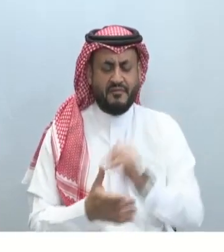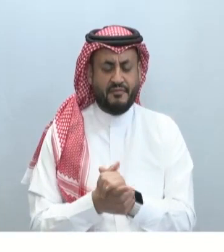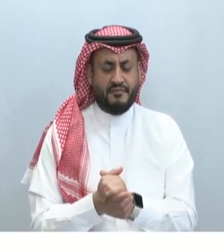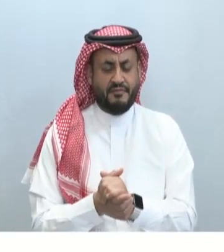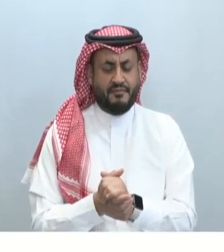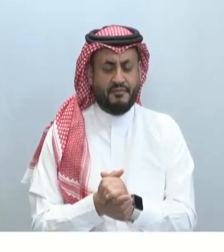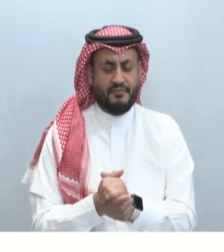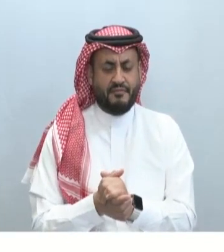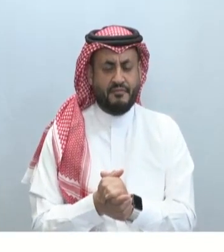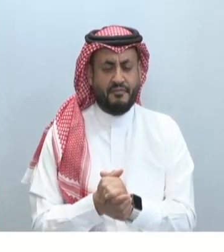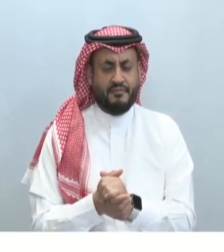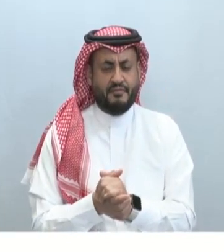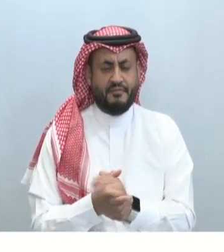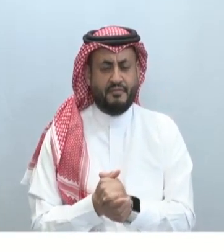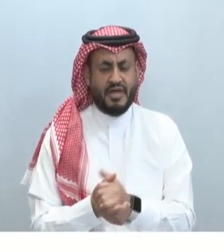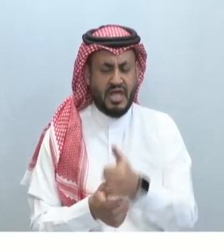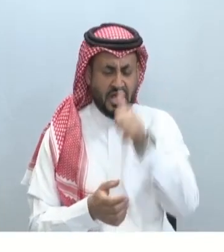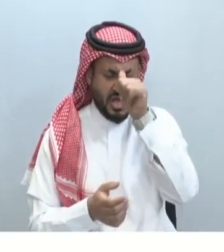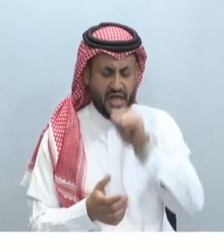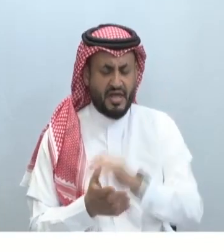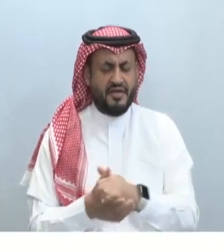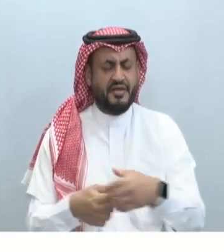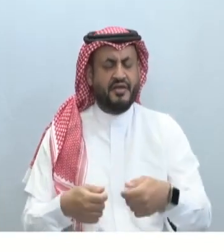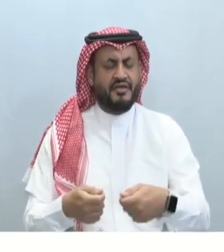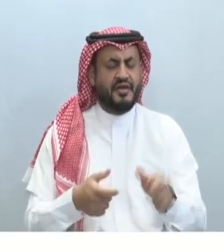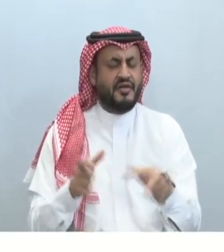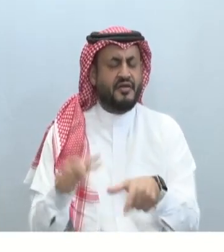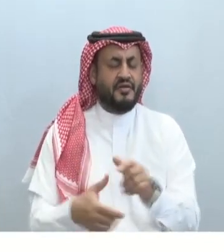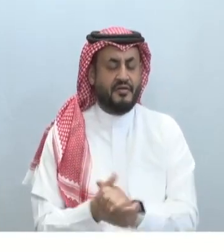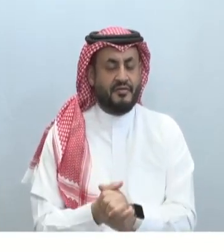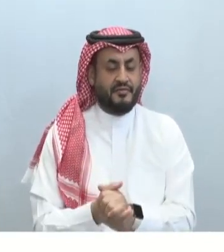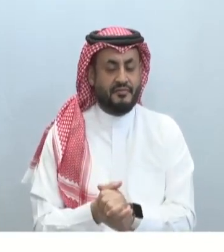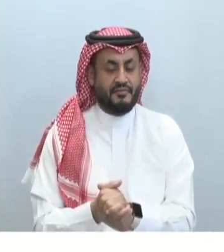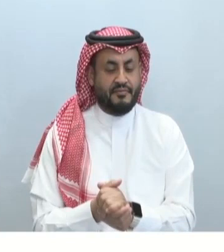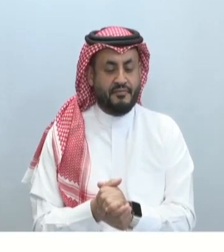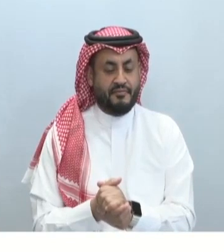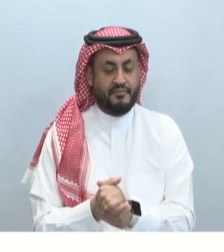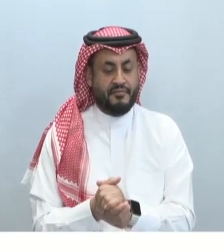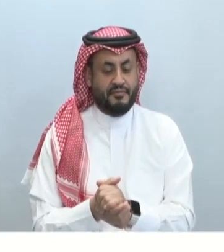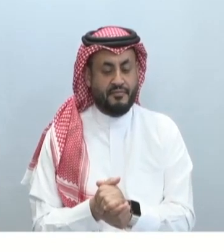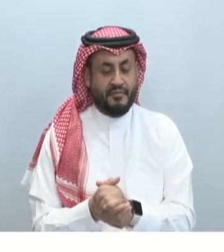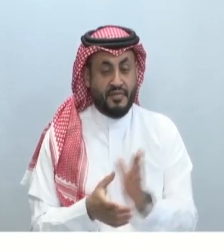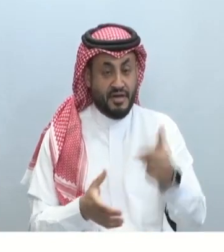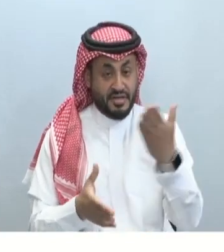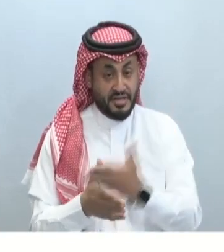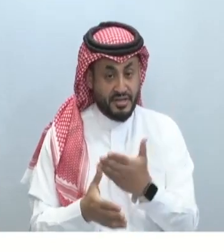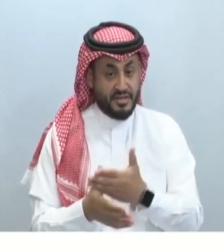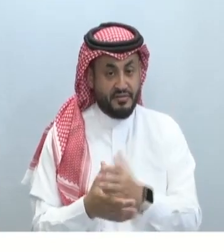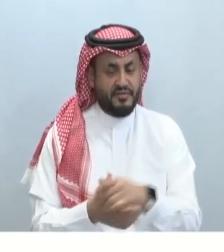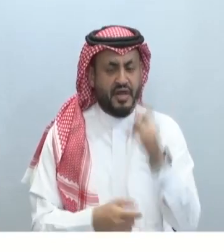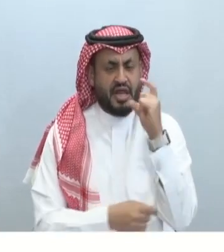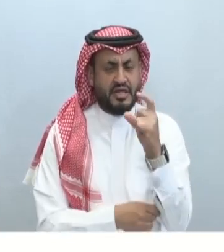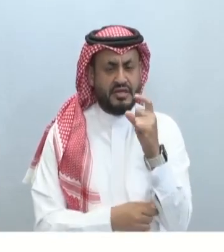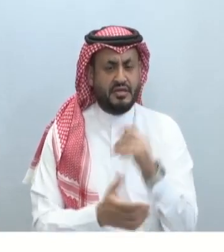فيندم المتبايعان او احدهما من اجل ذلك لاحظوا اعطى الاسلام